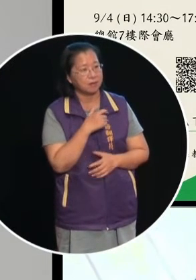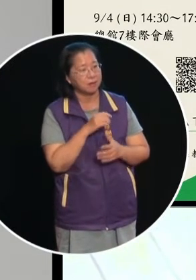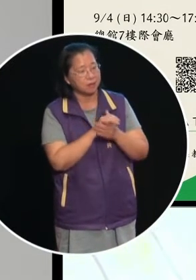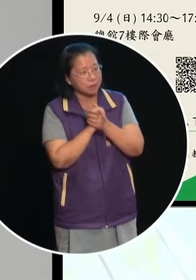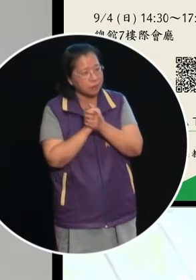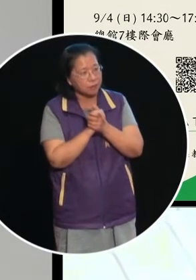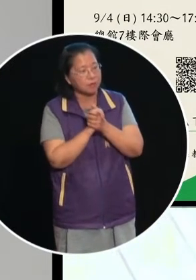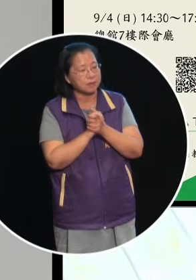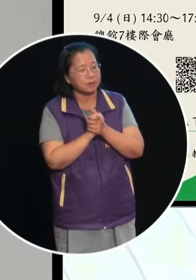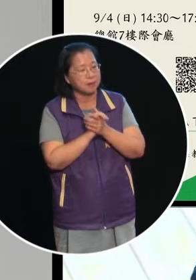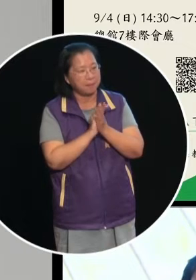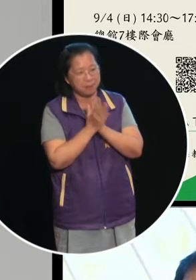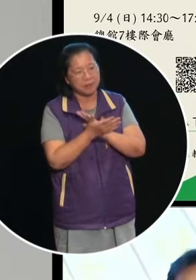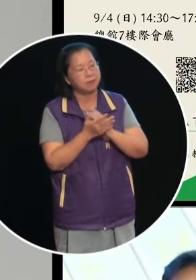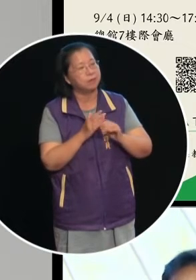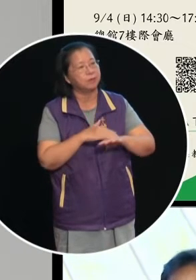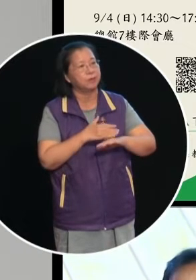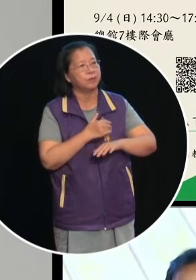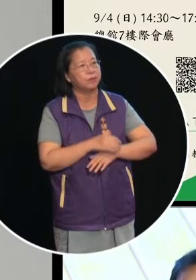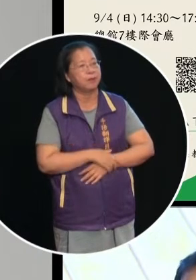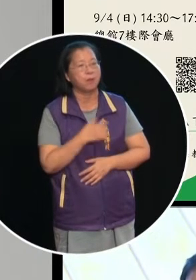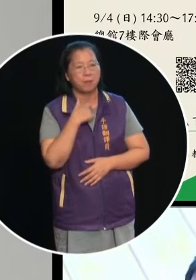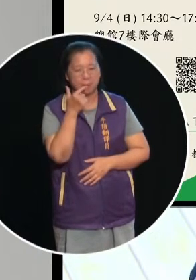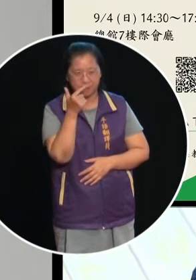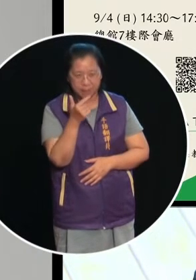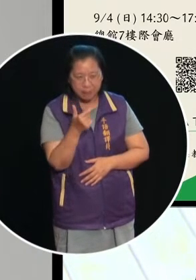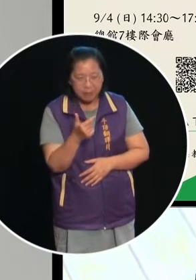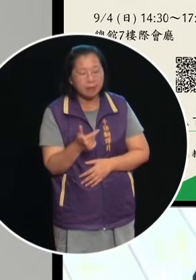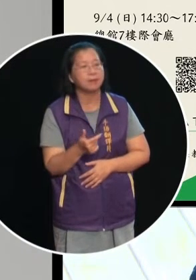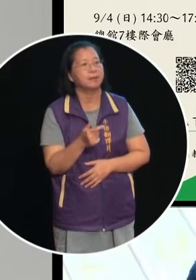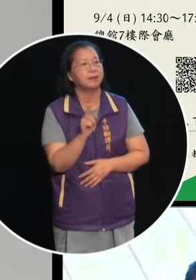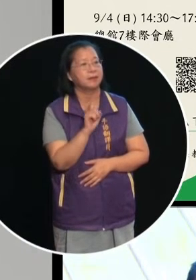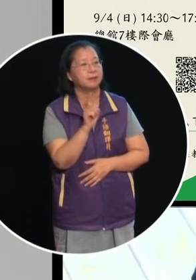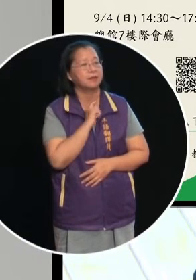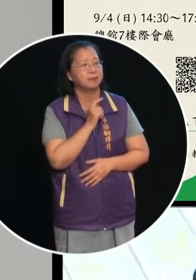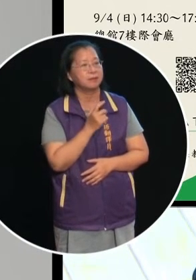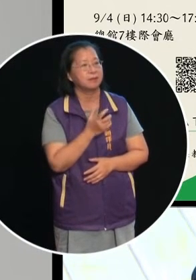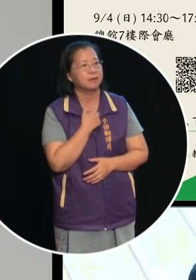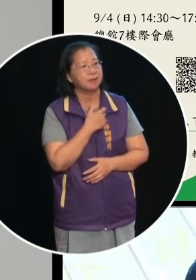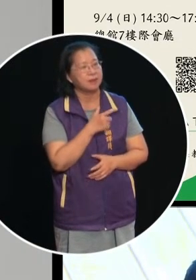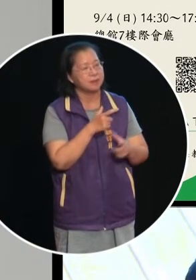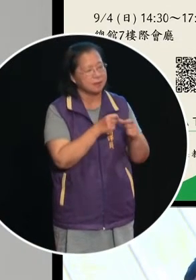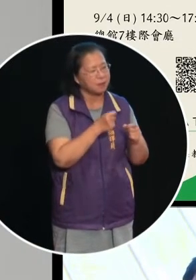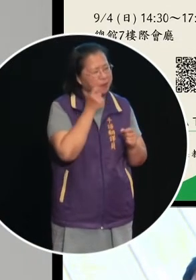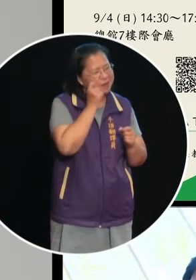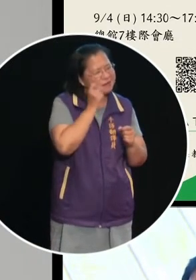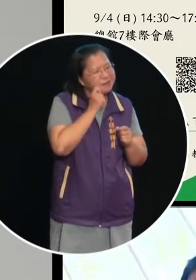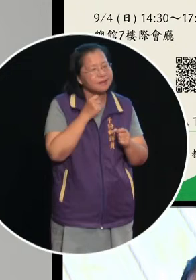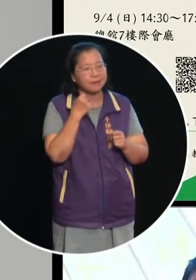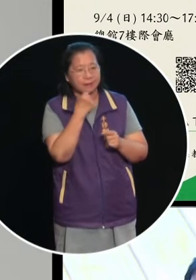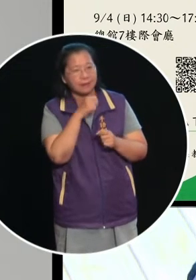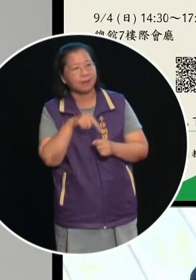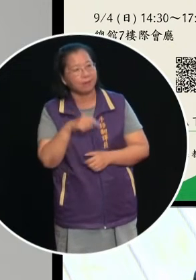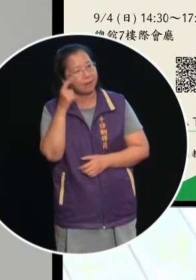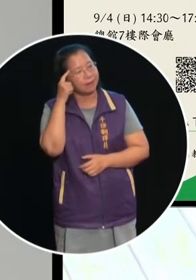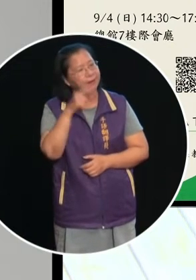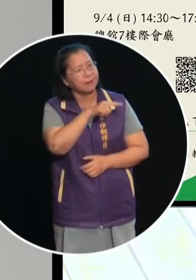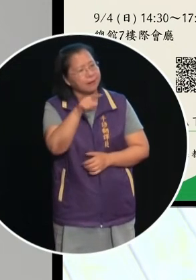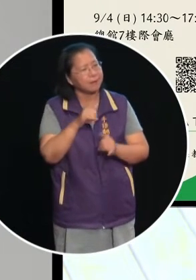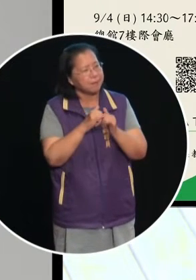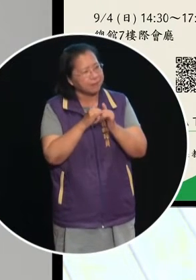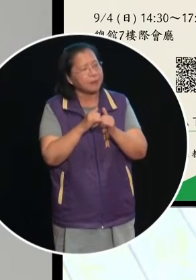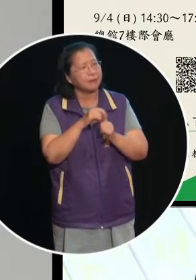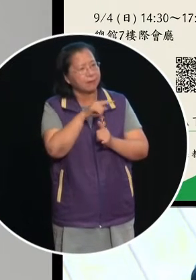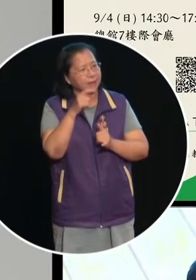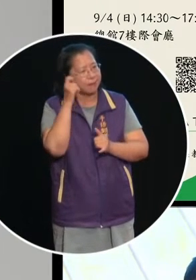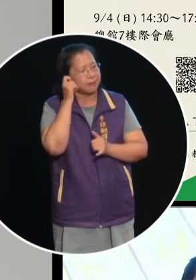也不会变。我们慢慢慢慢的，刚刚给完介绍日本人那么喜欢台湾那个民意，我觉得